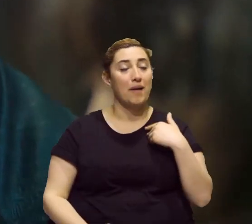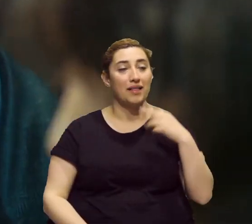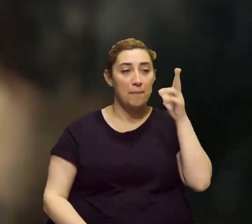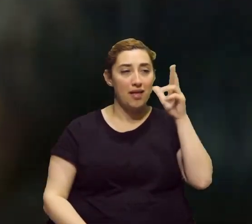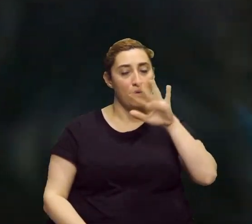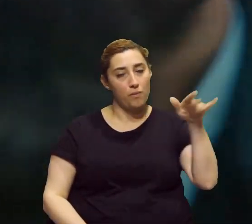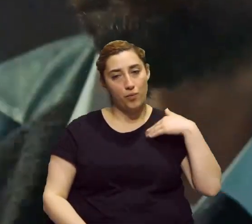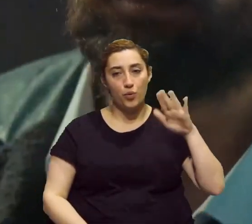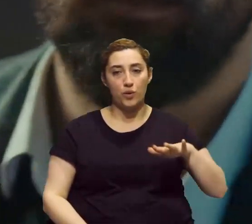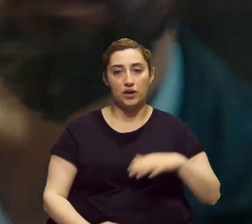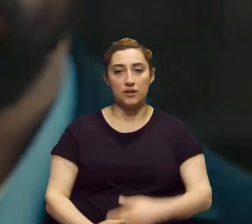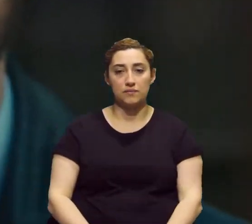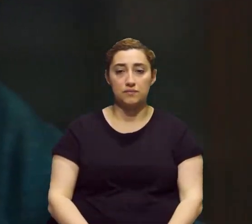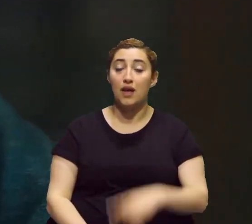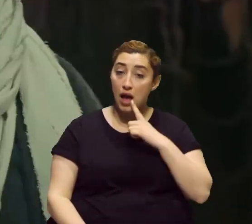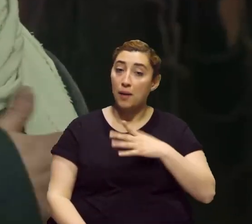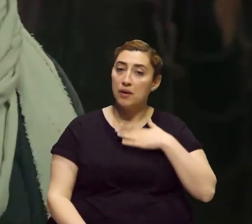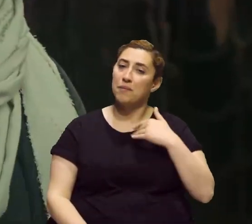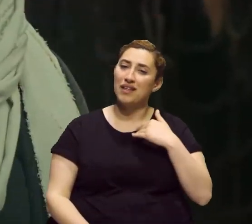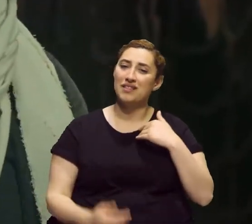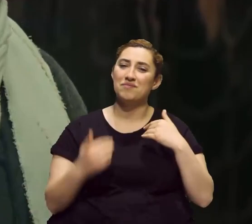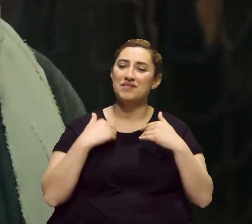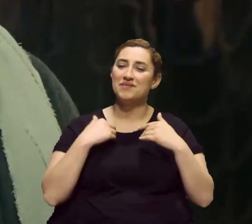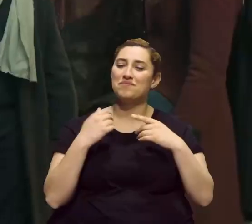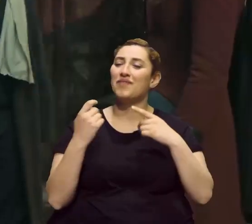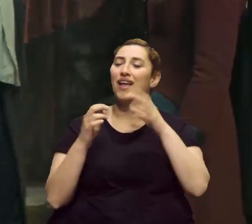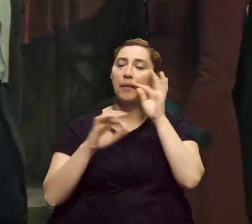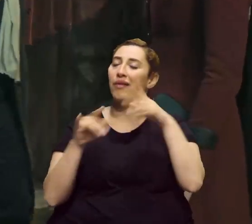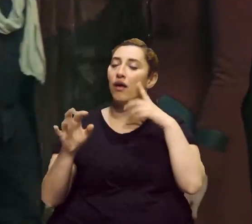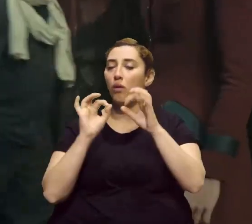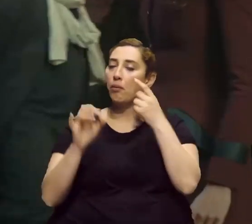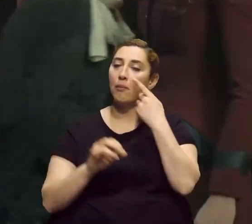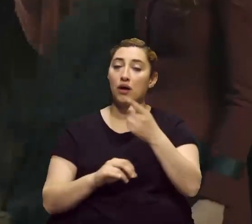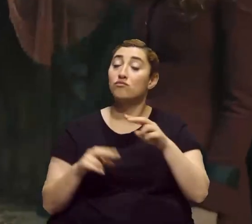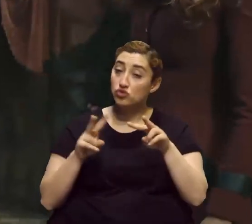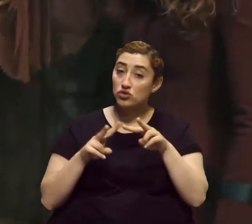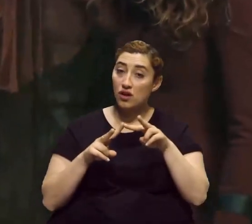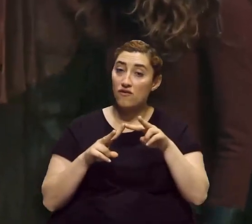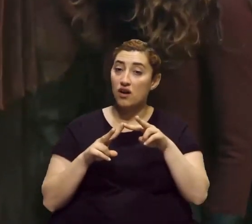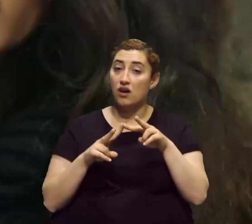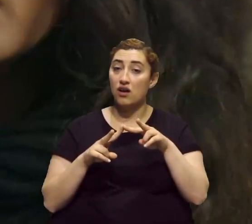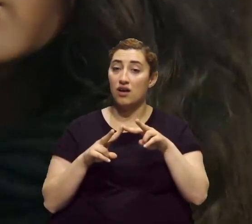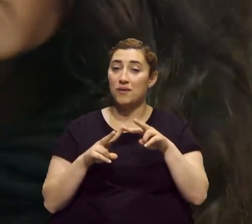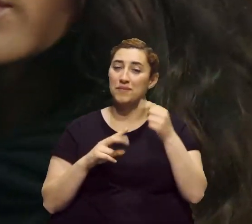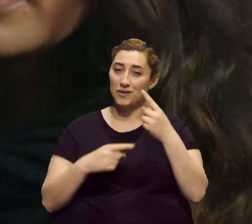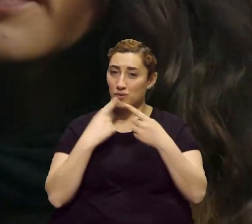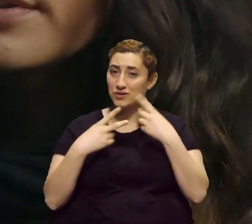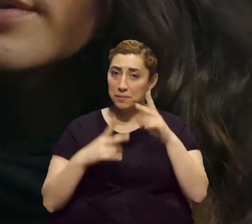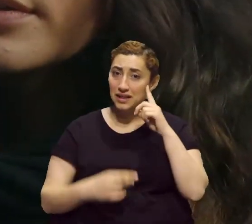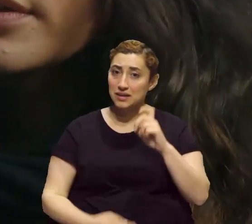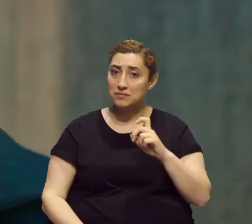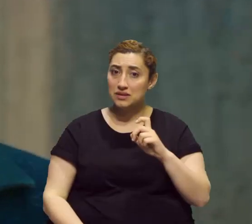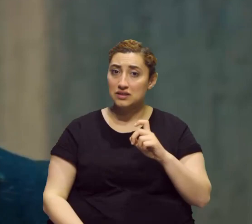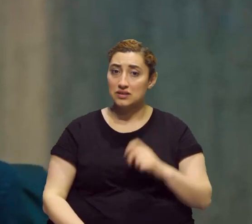de Beyoğlu tarafındayım. Sırtına. Amirim. Ben de bizim işçi takımına bir bakayım. Mustafa, biraz konuşabilir